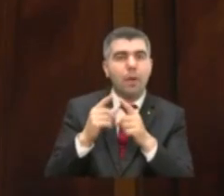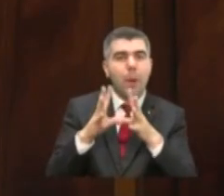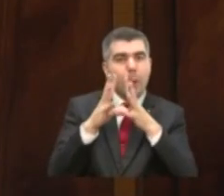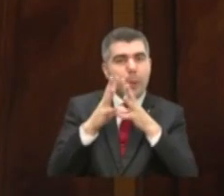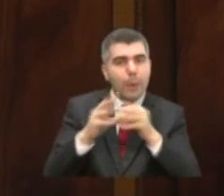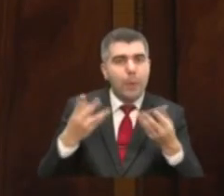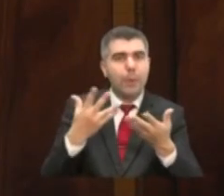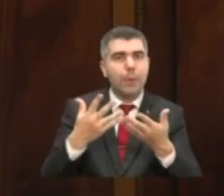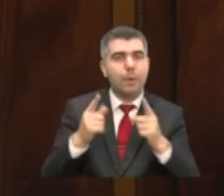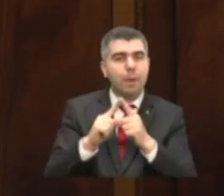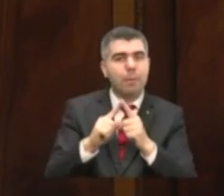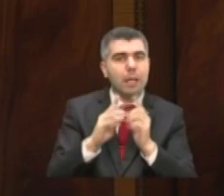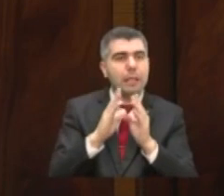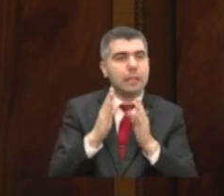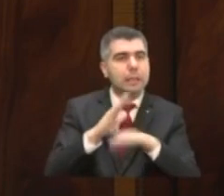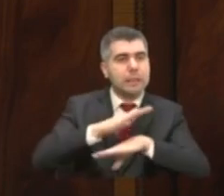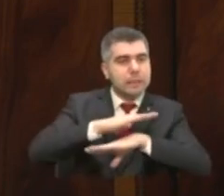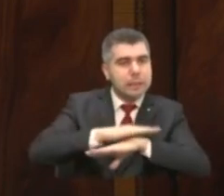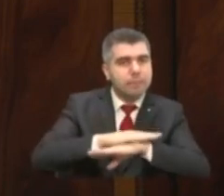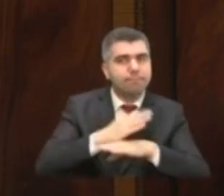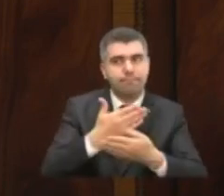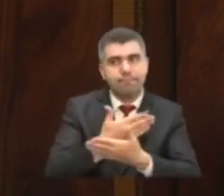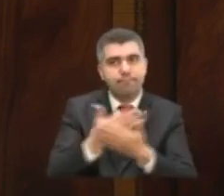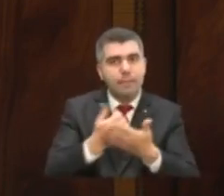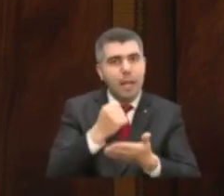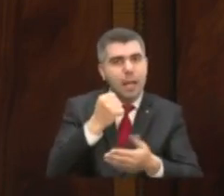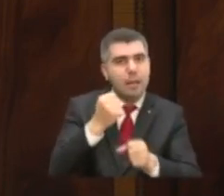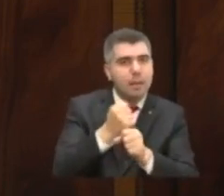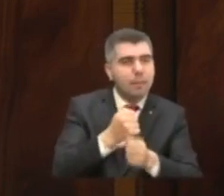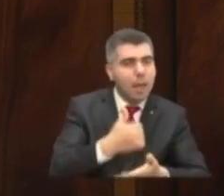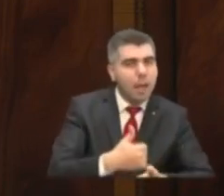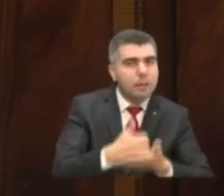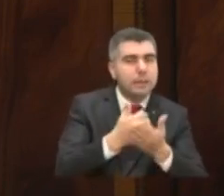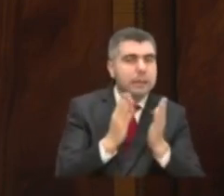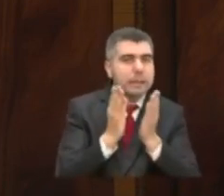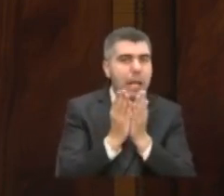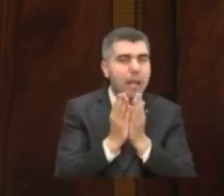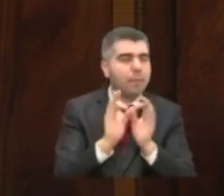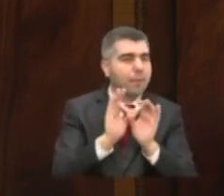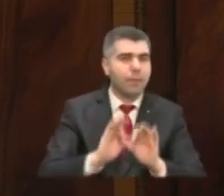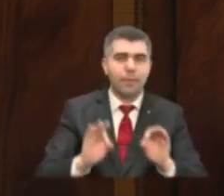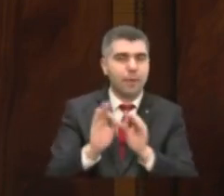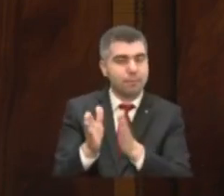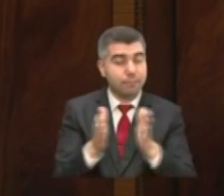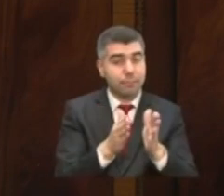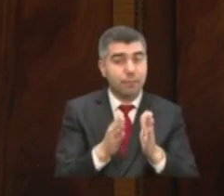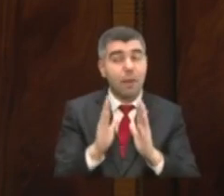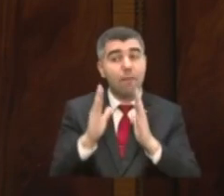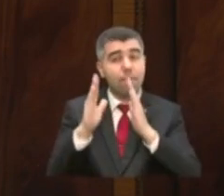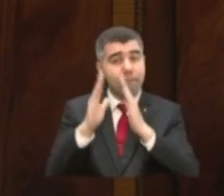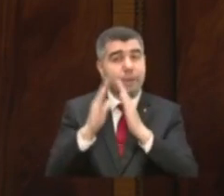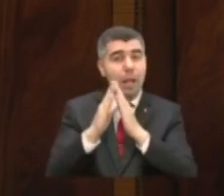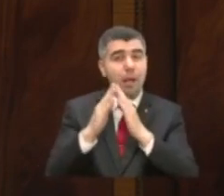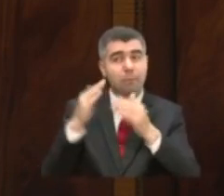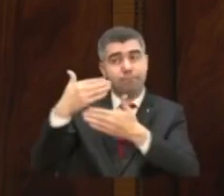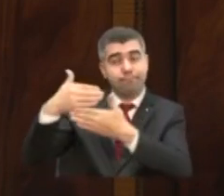في مجال التربية وتكافؤ الفرص التعليمية، وكذلك الشأن بالنسبة للسكن الذي يعاني أزمة